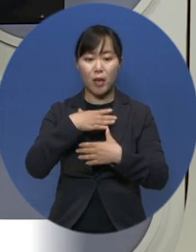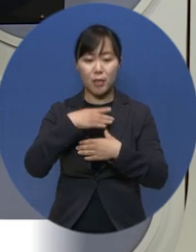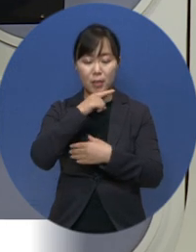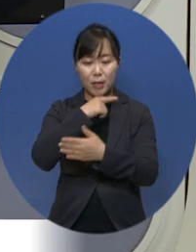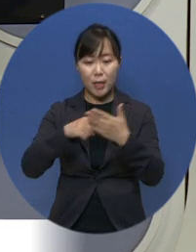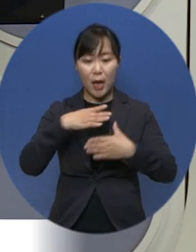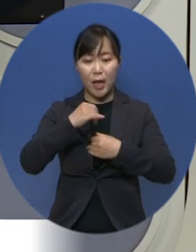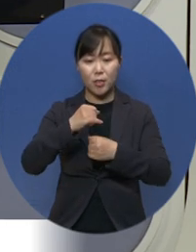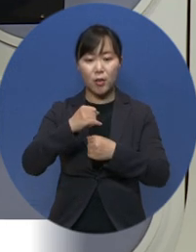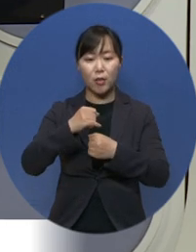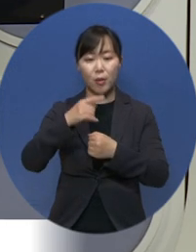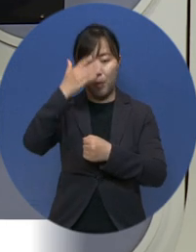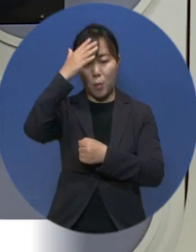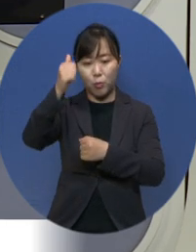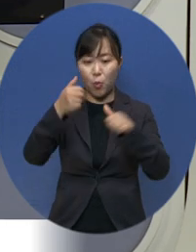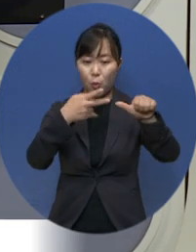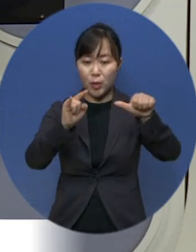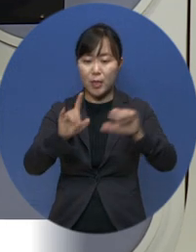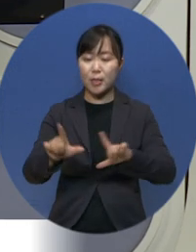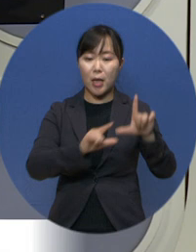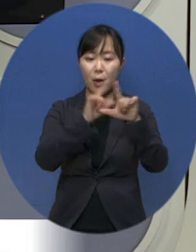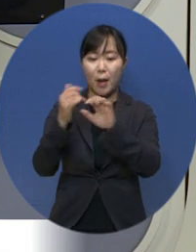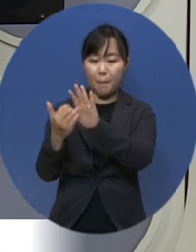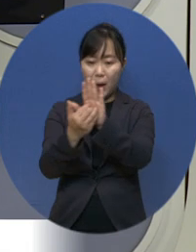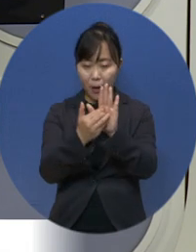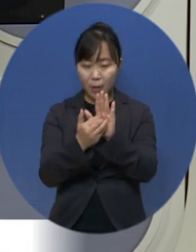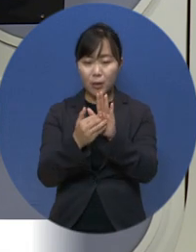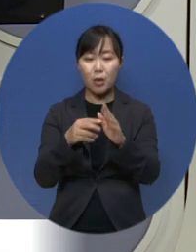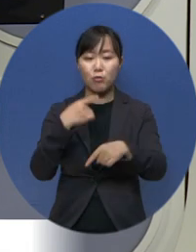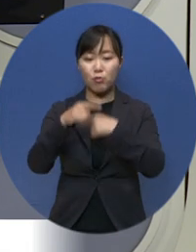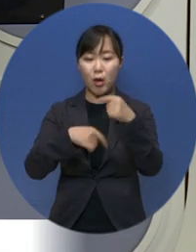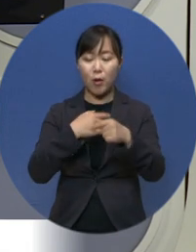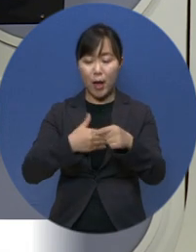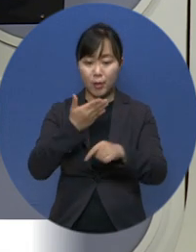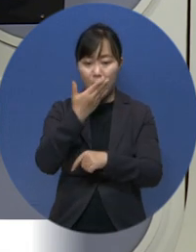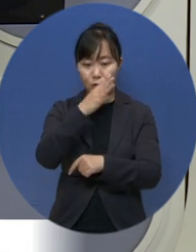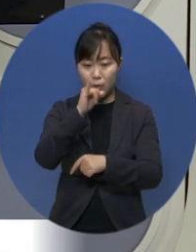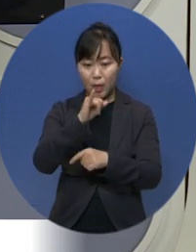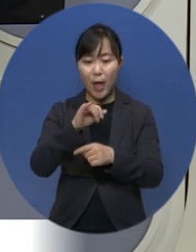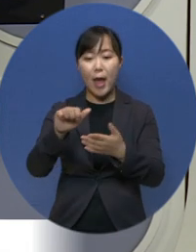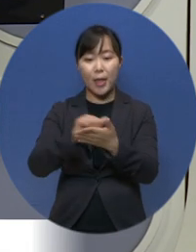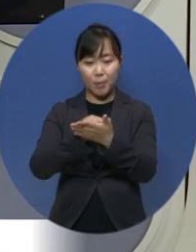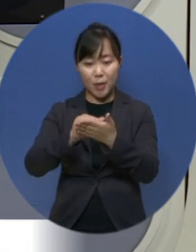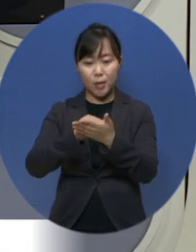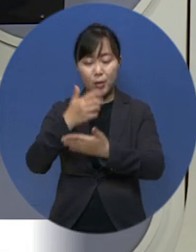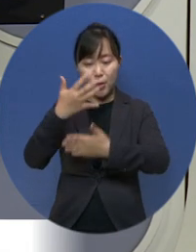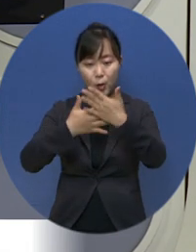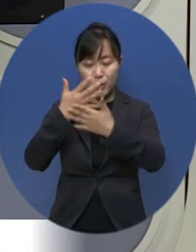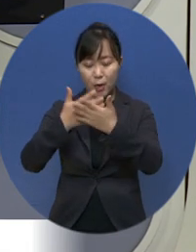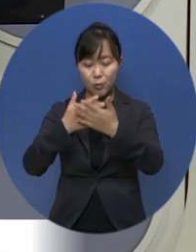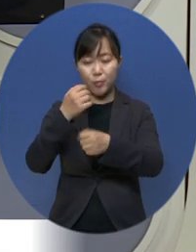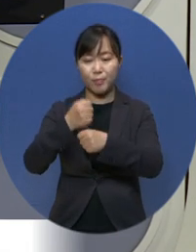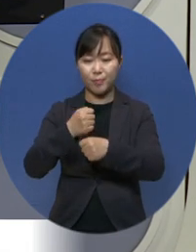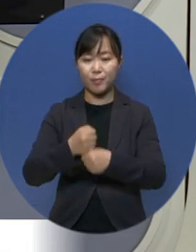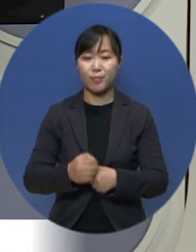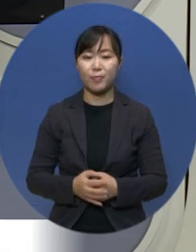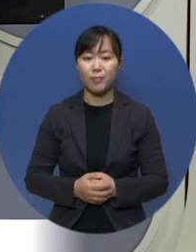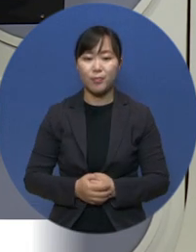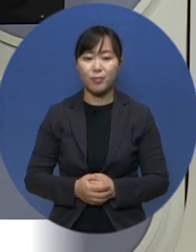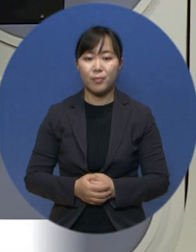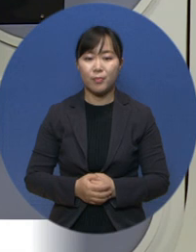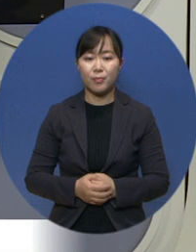본부에 5대의 생활 방역 지침에 대해 수 어로 안내받을 수 있도록 애니메이션 동영상 형태로 제작했습니다